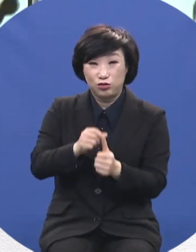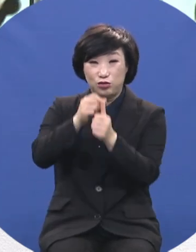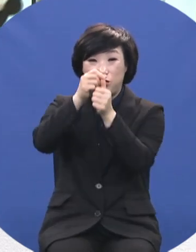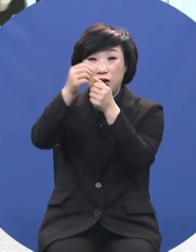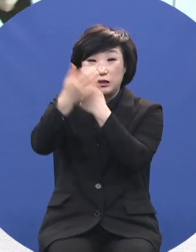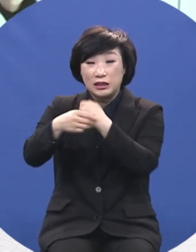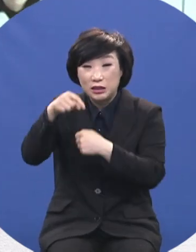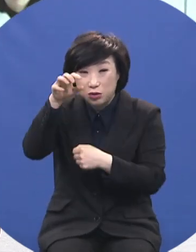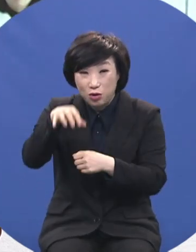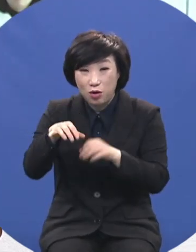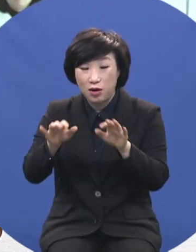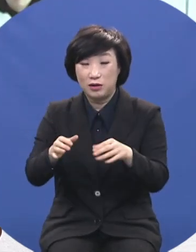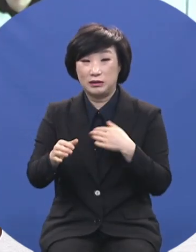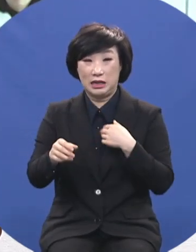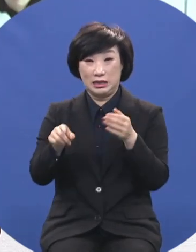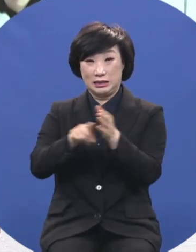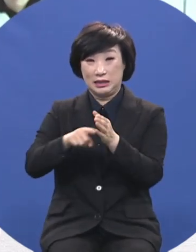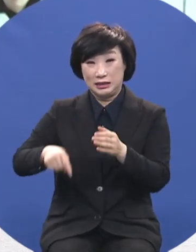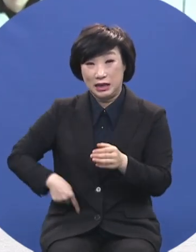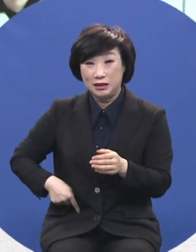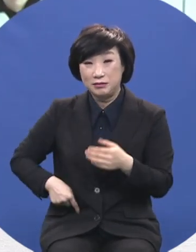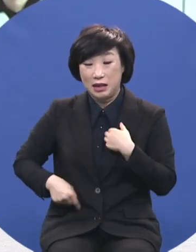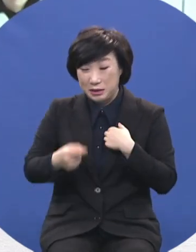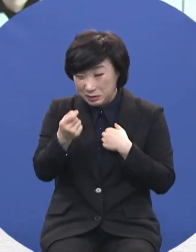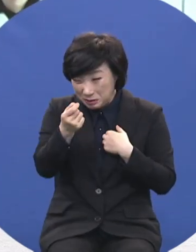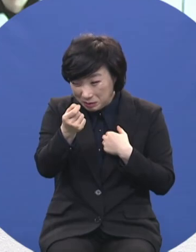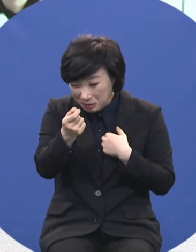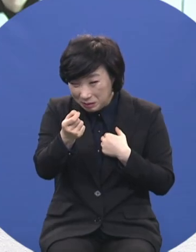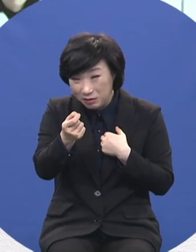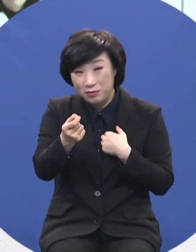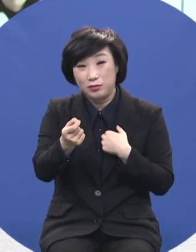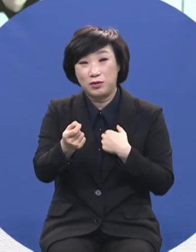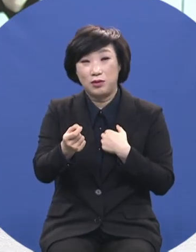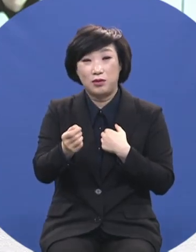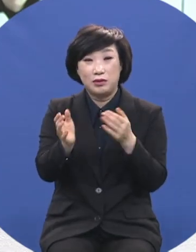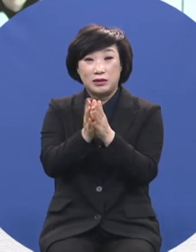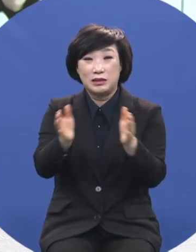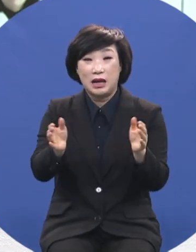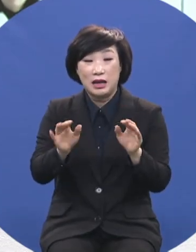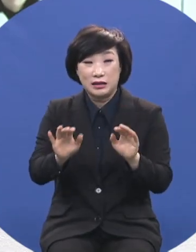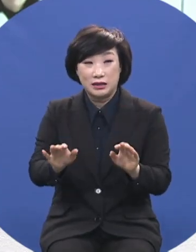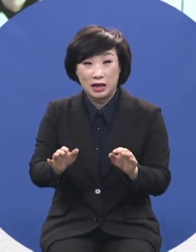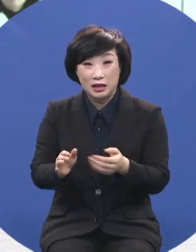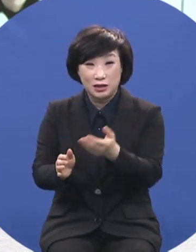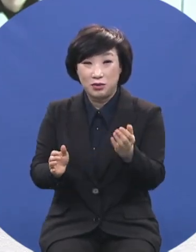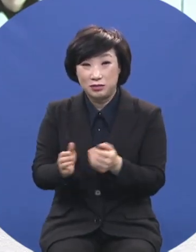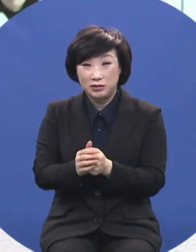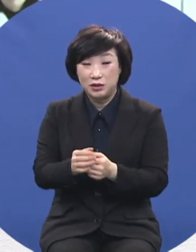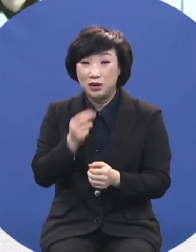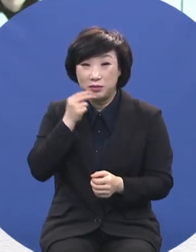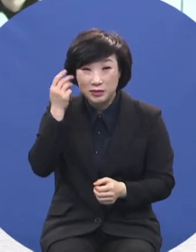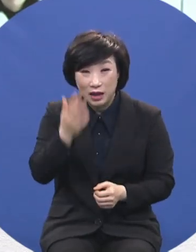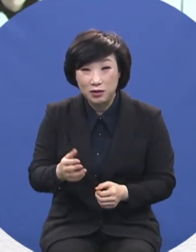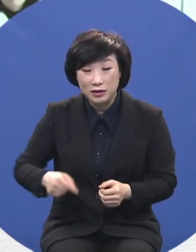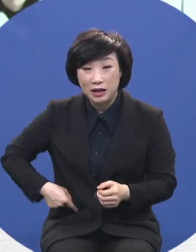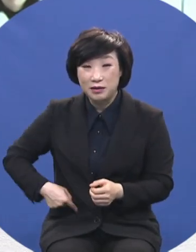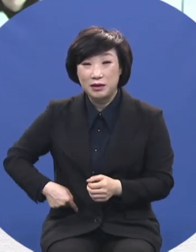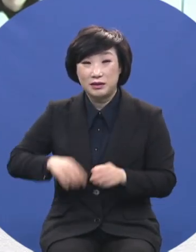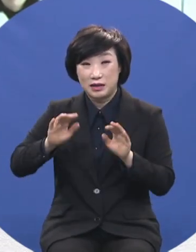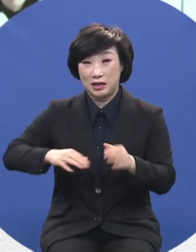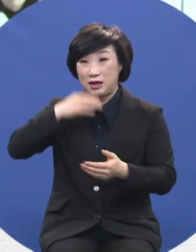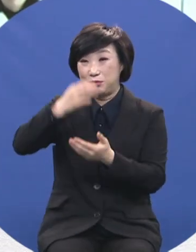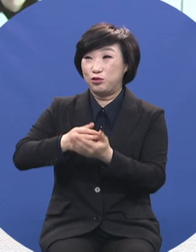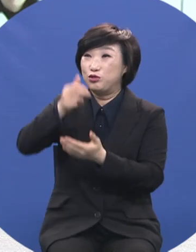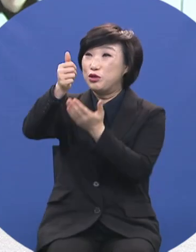토에서 신앙 양심이 내게서 토록만큼도 발동되어서 양심의 감동으로 이분을 위해서